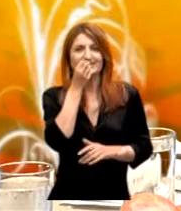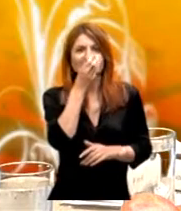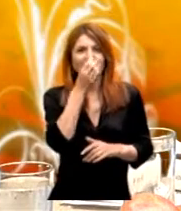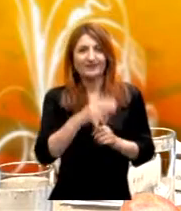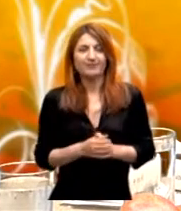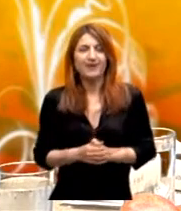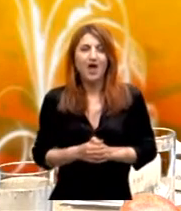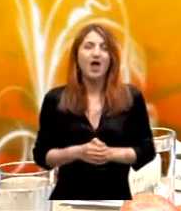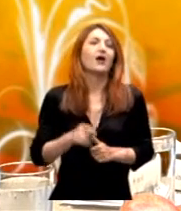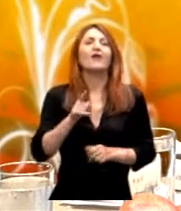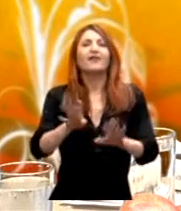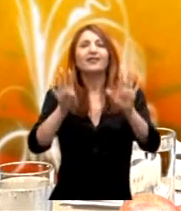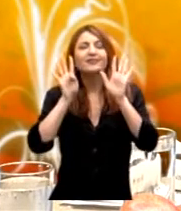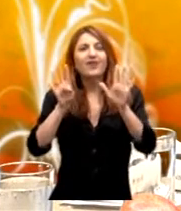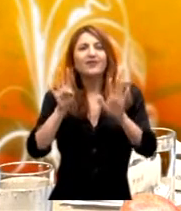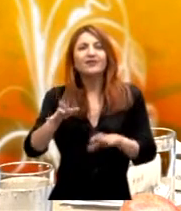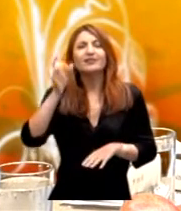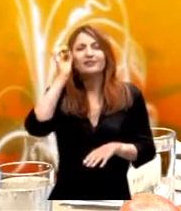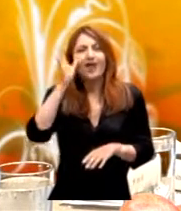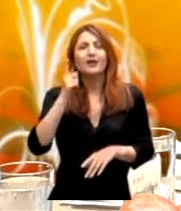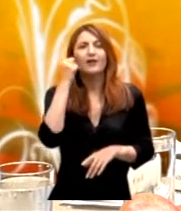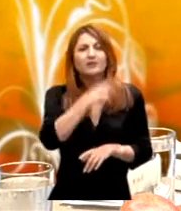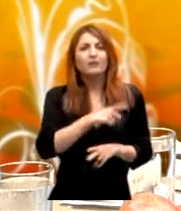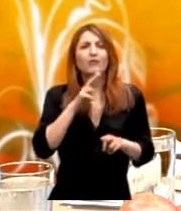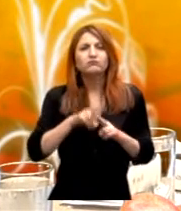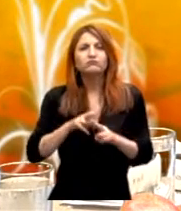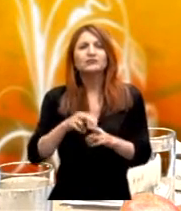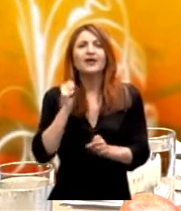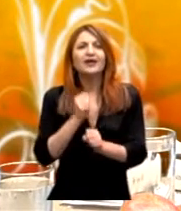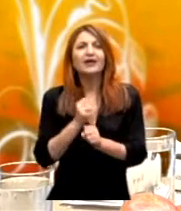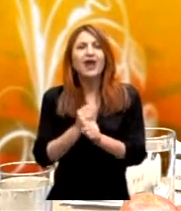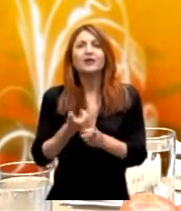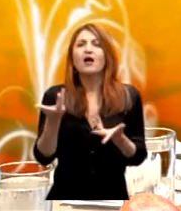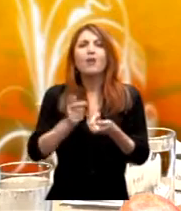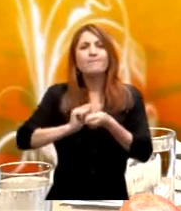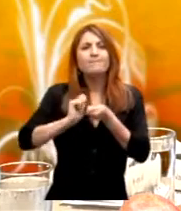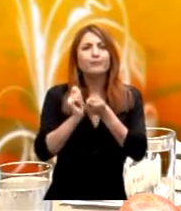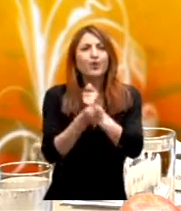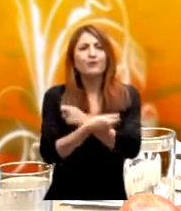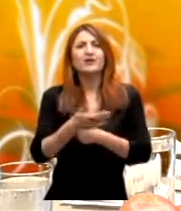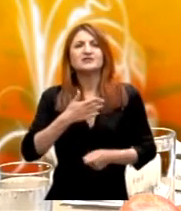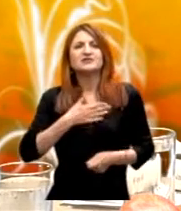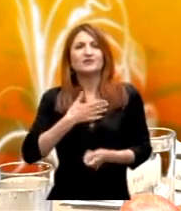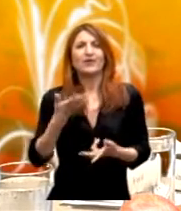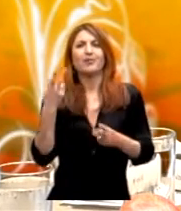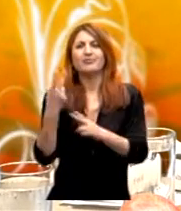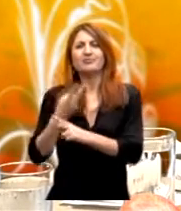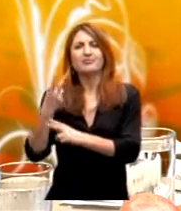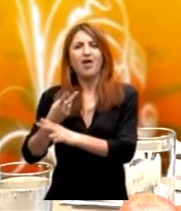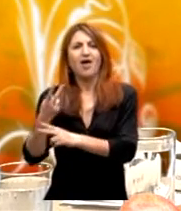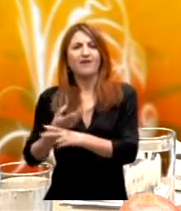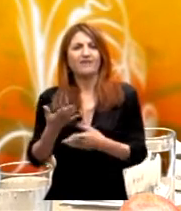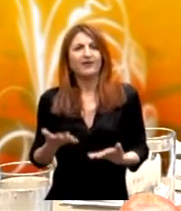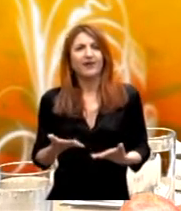gdje ćete 9 intenzivnih dana raditi na promjeni svojih navika i proći